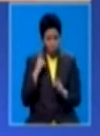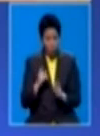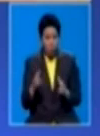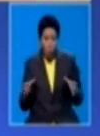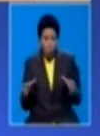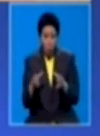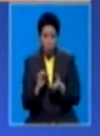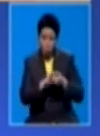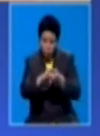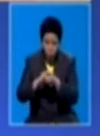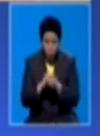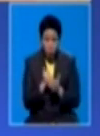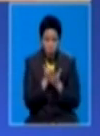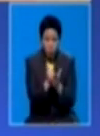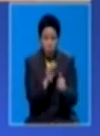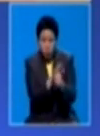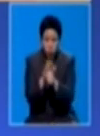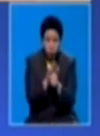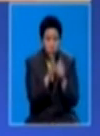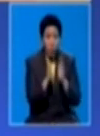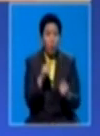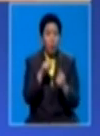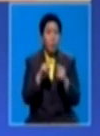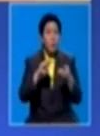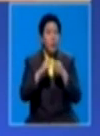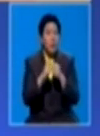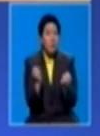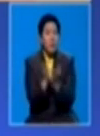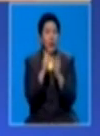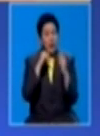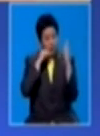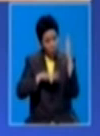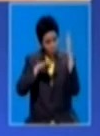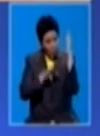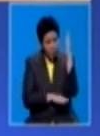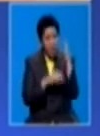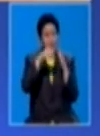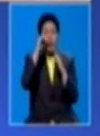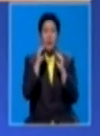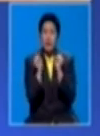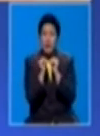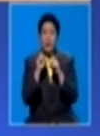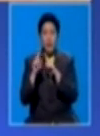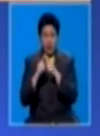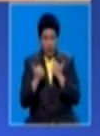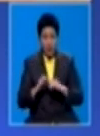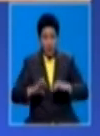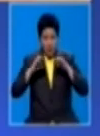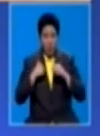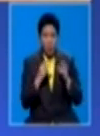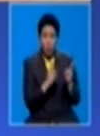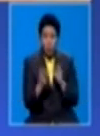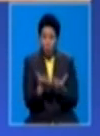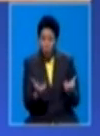แรงร่วมใจกันดูแลทุกสุขของพี่น้องโดยเฉพาะยิ่งในพื้นที่ประสบภัยพื้นที่ห่างไกลผลักดันการบริการของรัฐในรูปแบบต่างๆให้